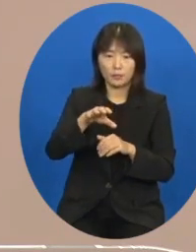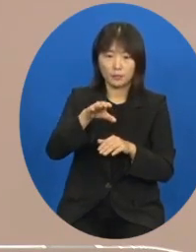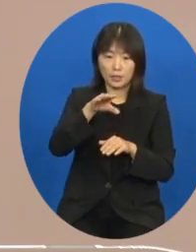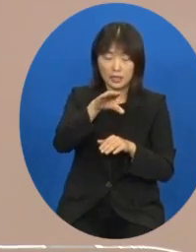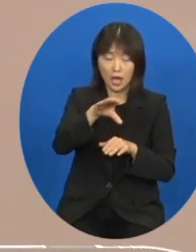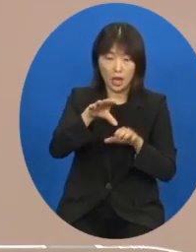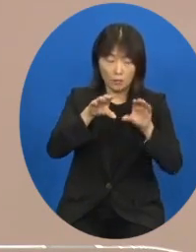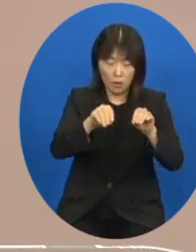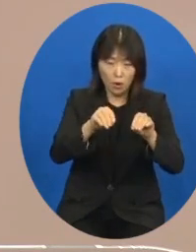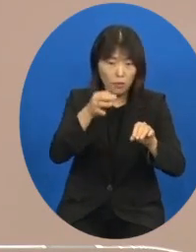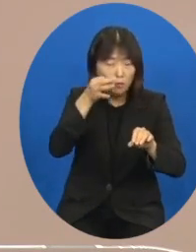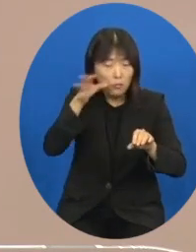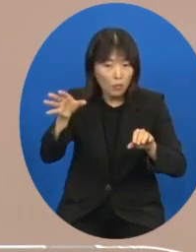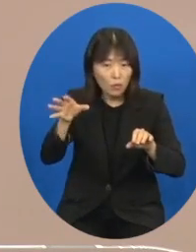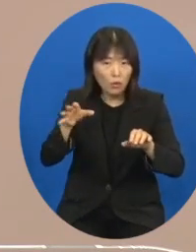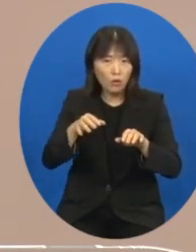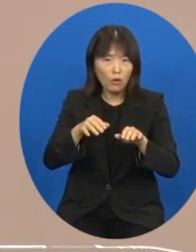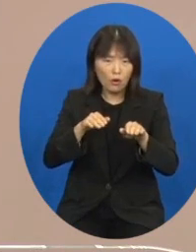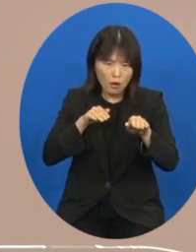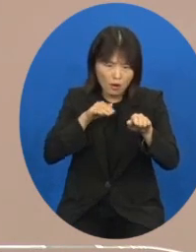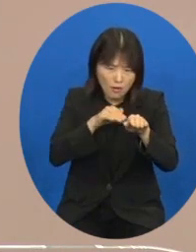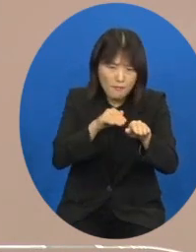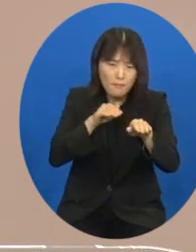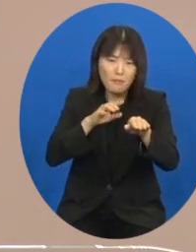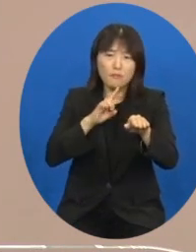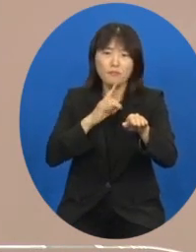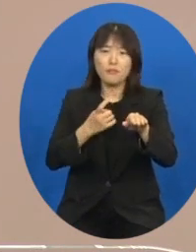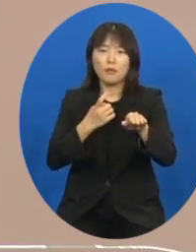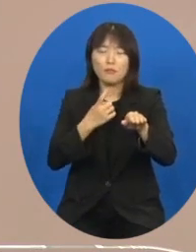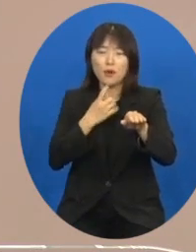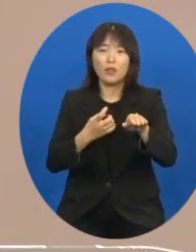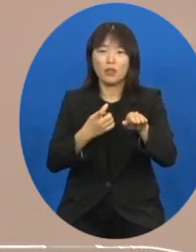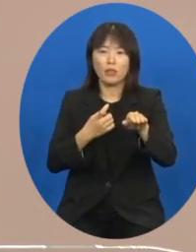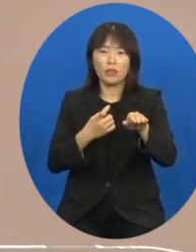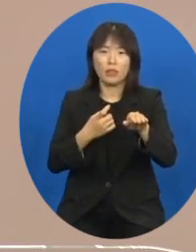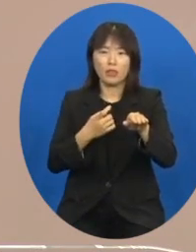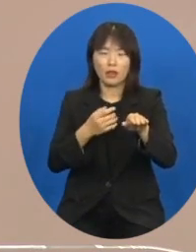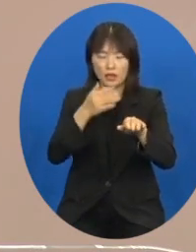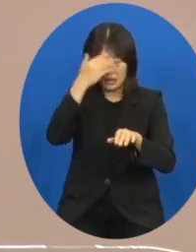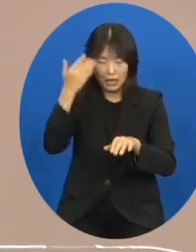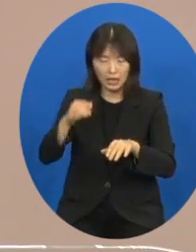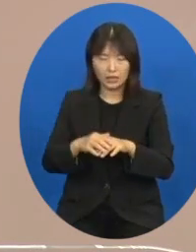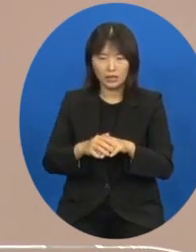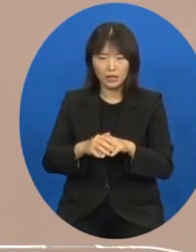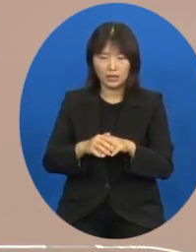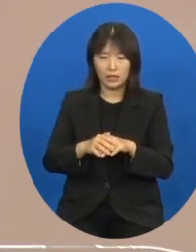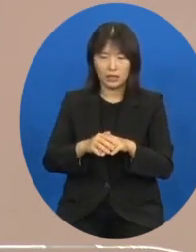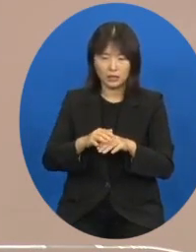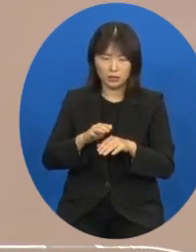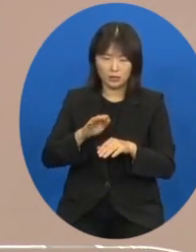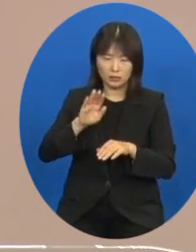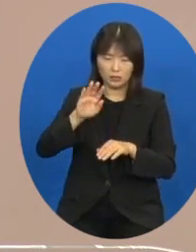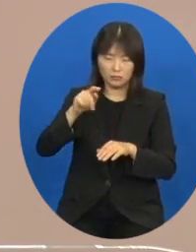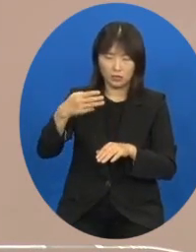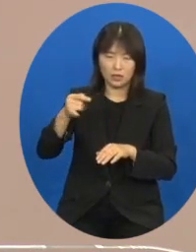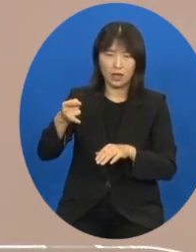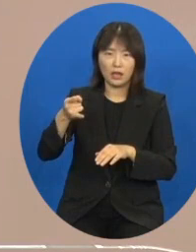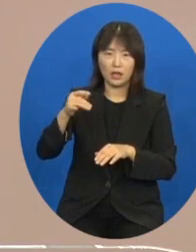걸못 보고 그냥 부딪힐 뻔했는데 다행히 그 브레이크를 밟고 차가 선